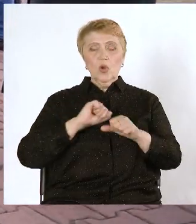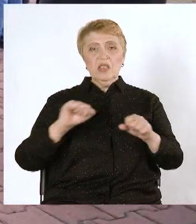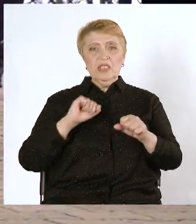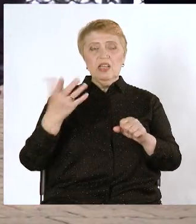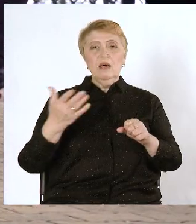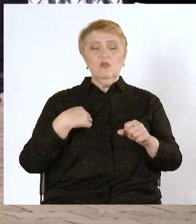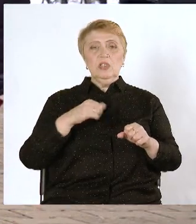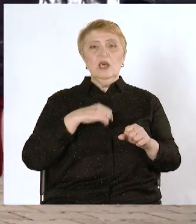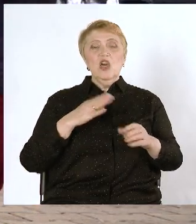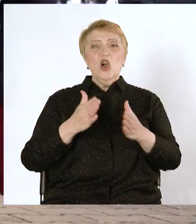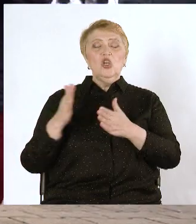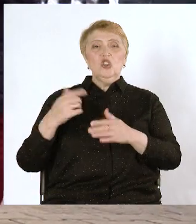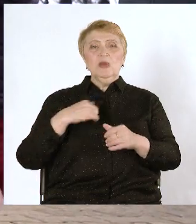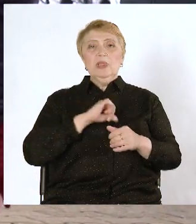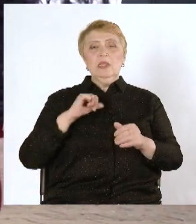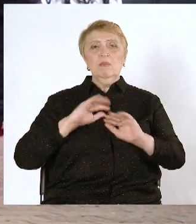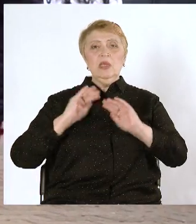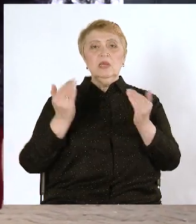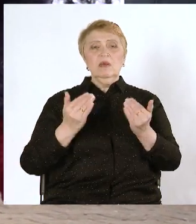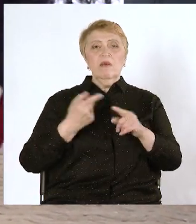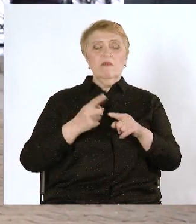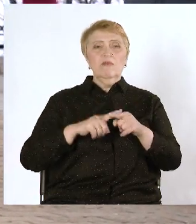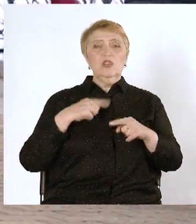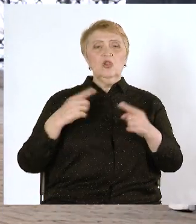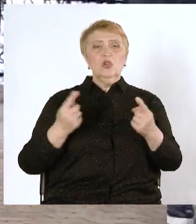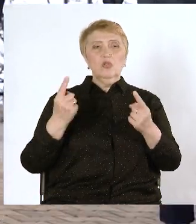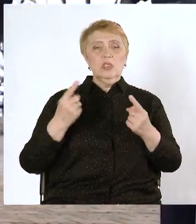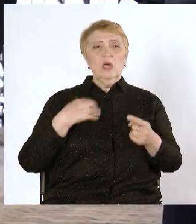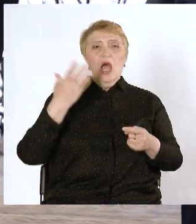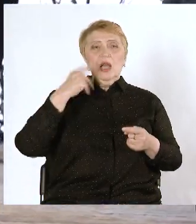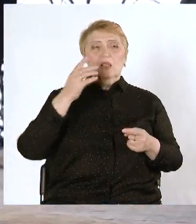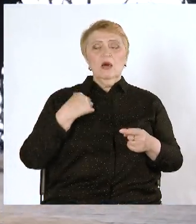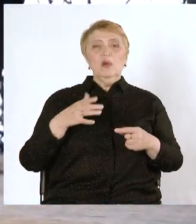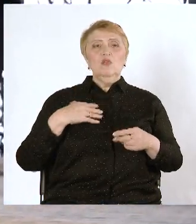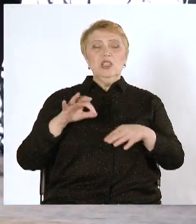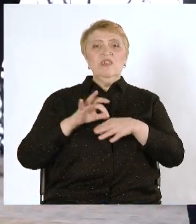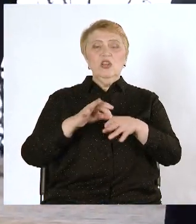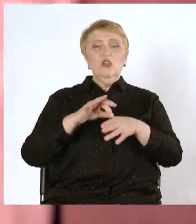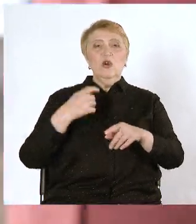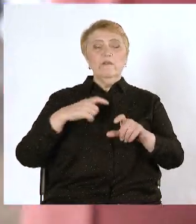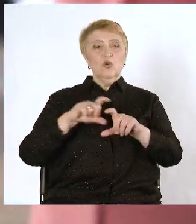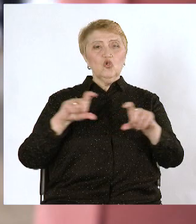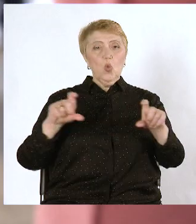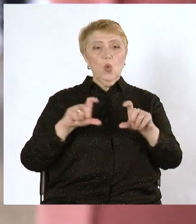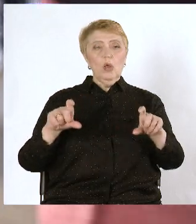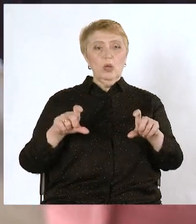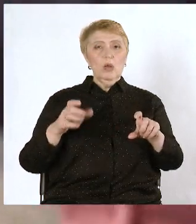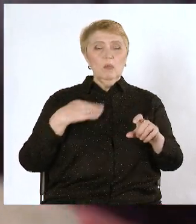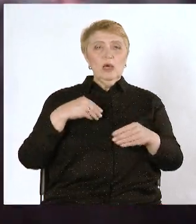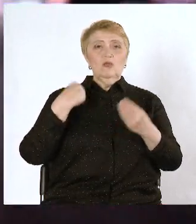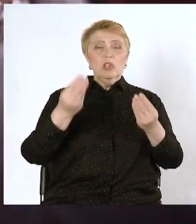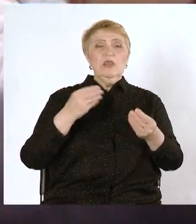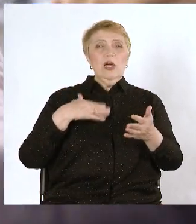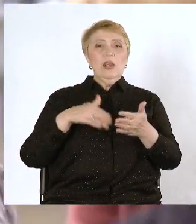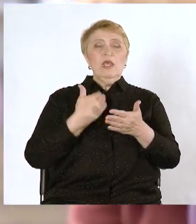самоизоляция что делать в этой ситуации когда мы вели школы сахарного диабета мы давали рекомендации